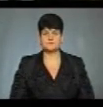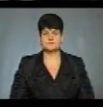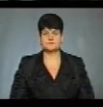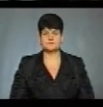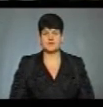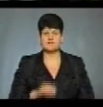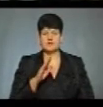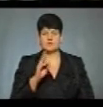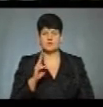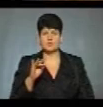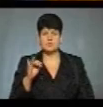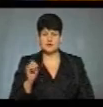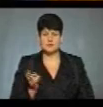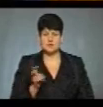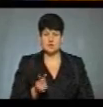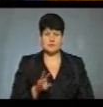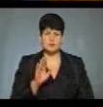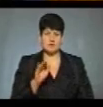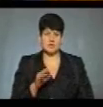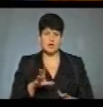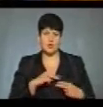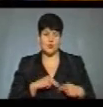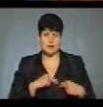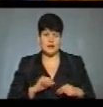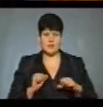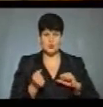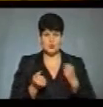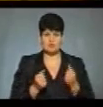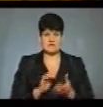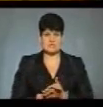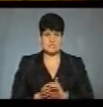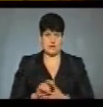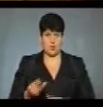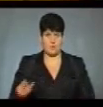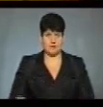З Віктором Куценком прийшли попрощатися колеги, друзі, знайомі.